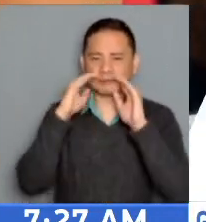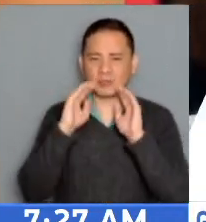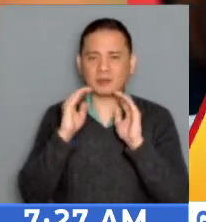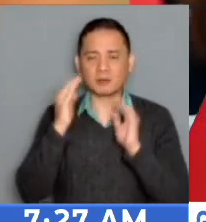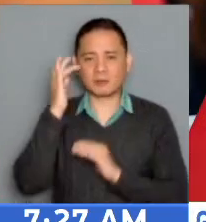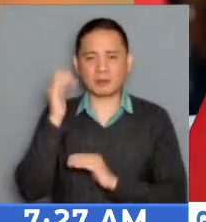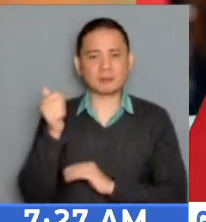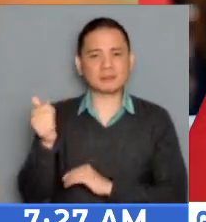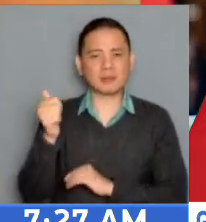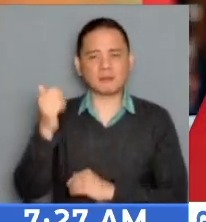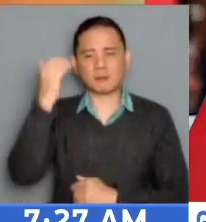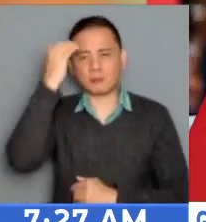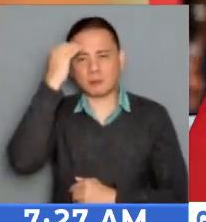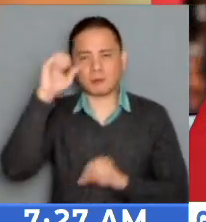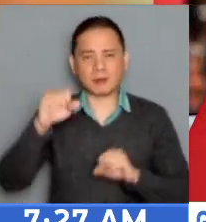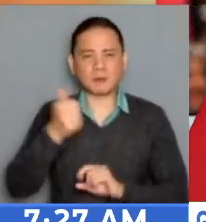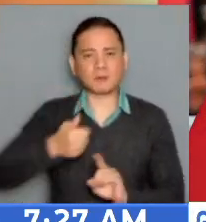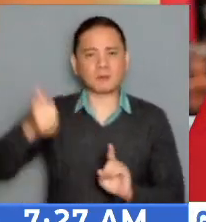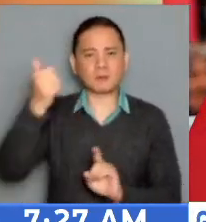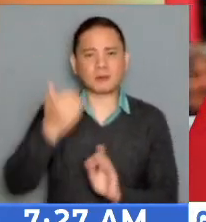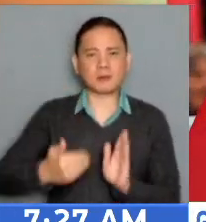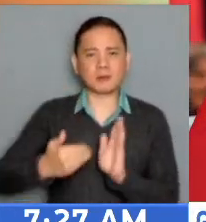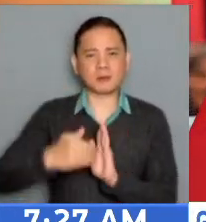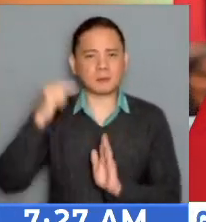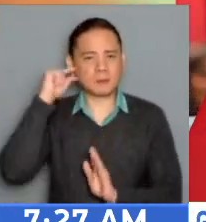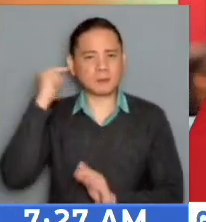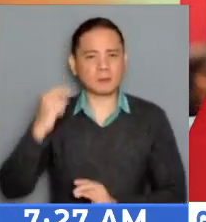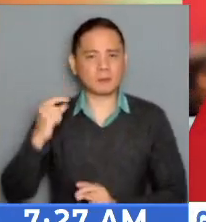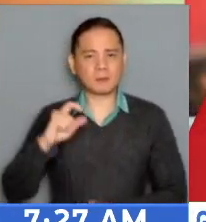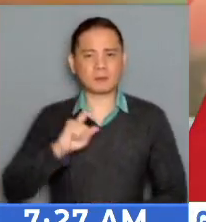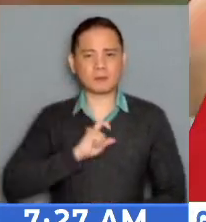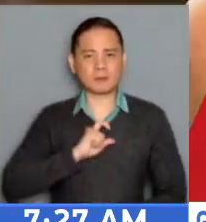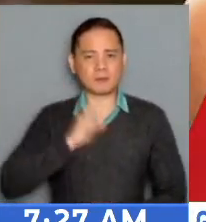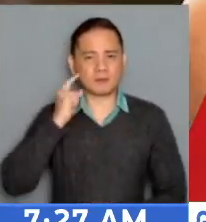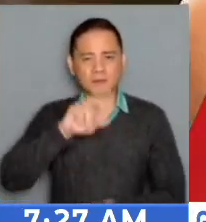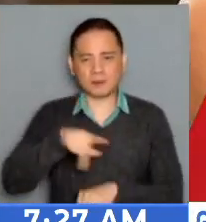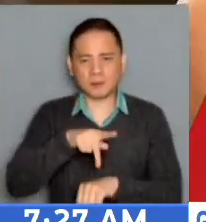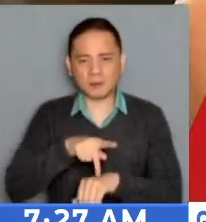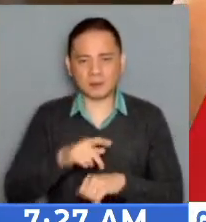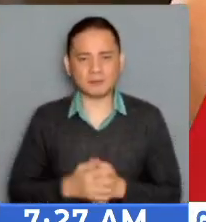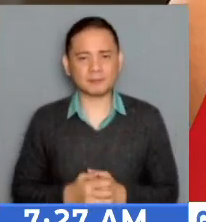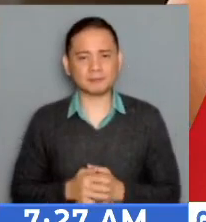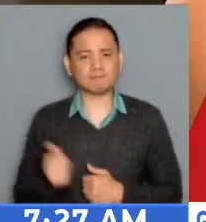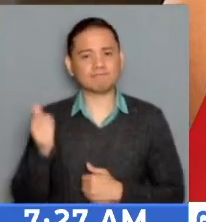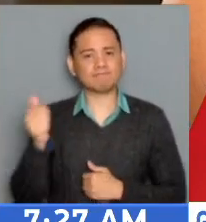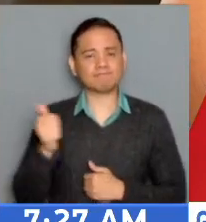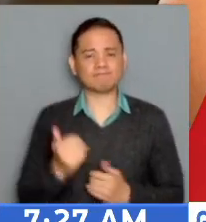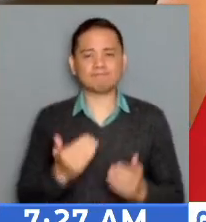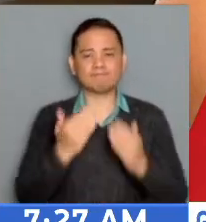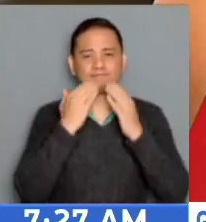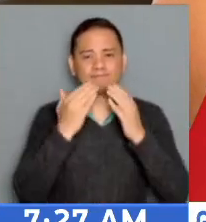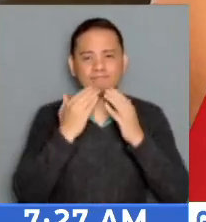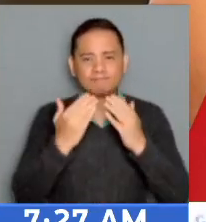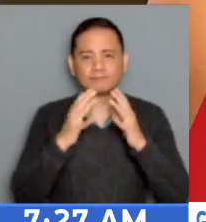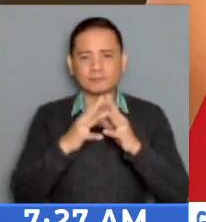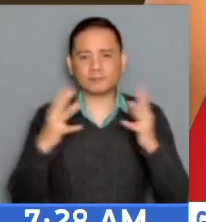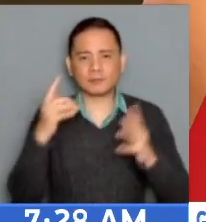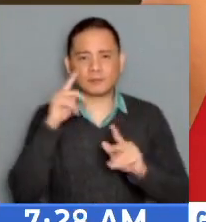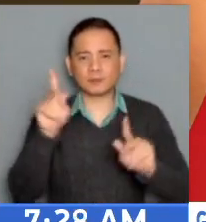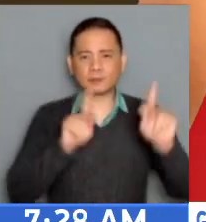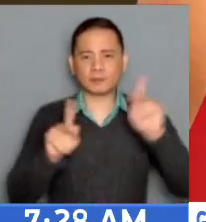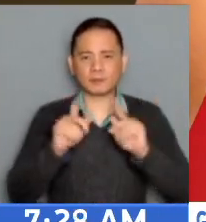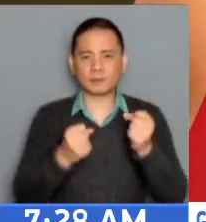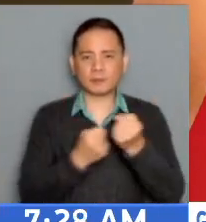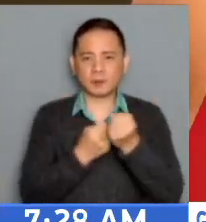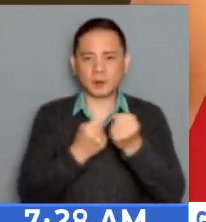looking forward si Obiena sa mga susunod na competition. Nagpasalamat siya sa pangunawa at suporta. Kamakailan nag-uwi ng